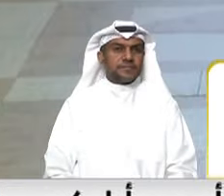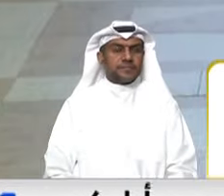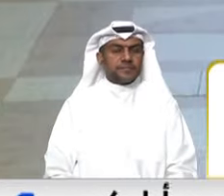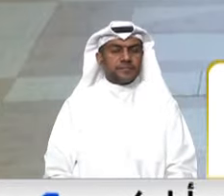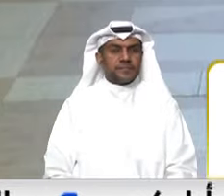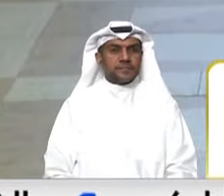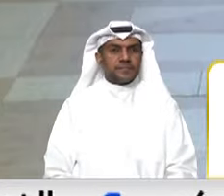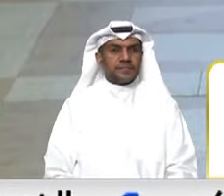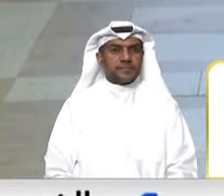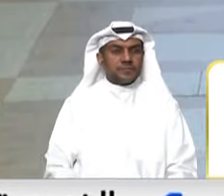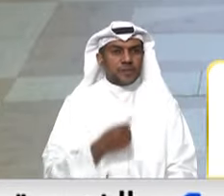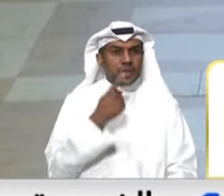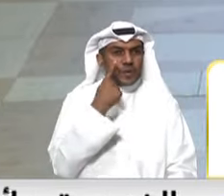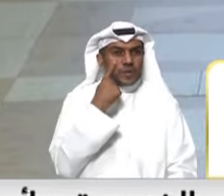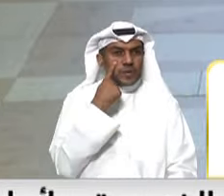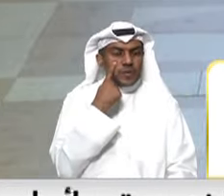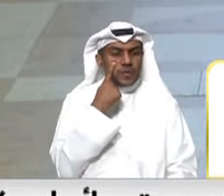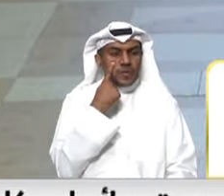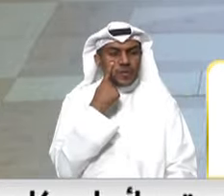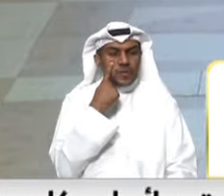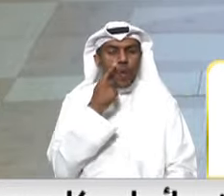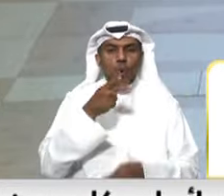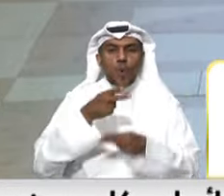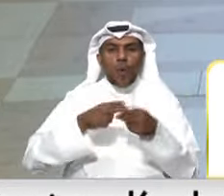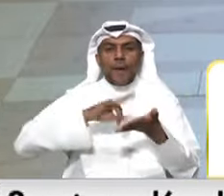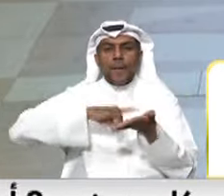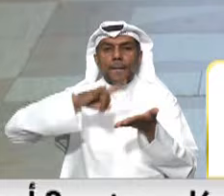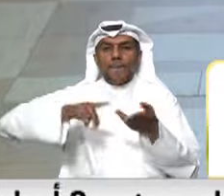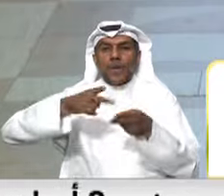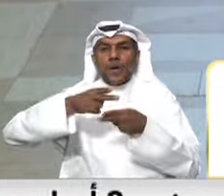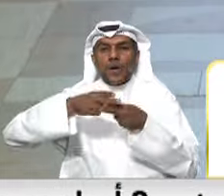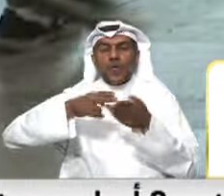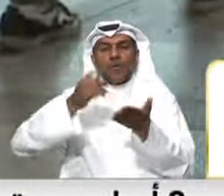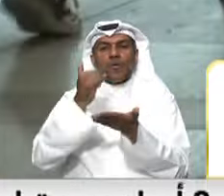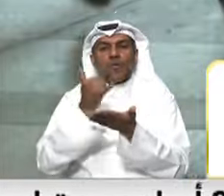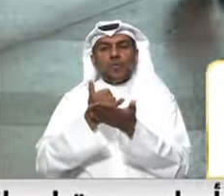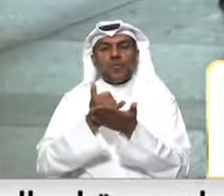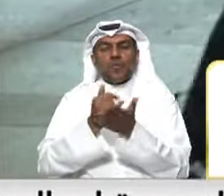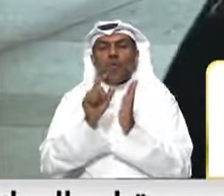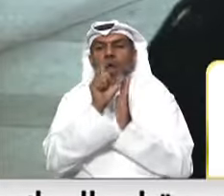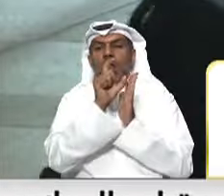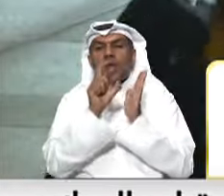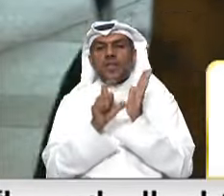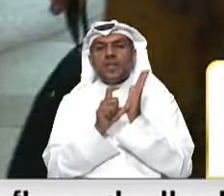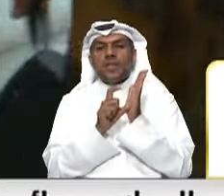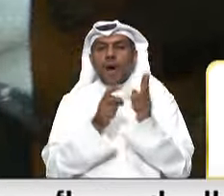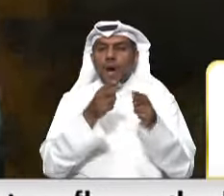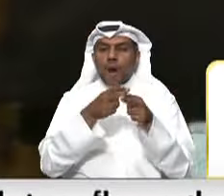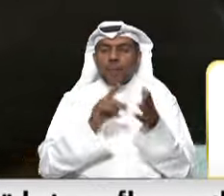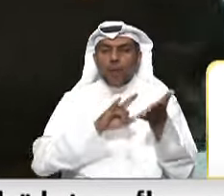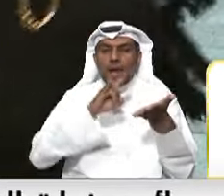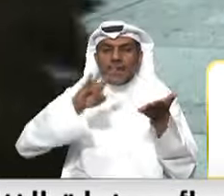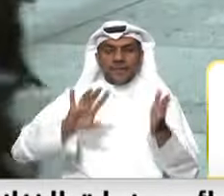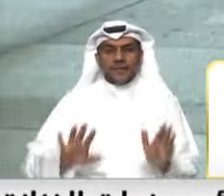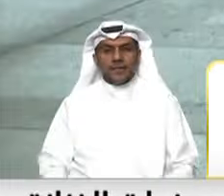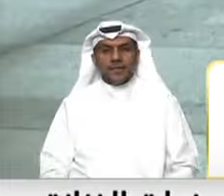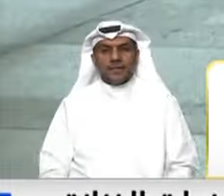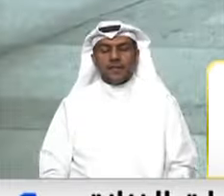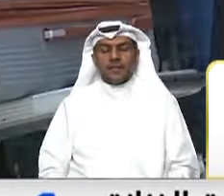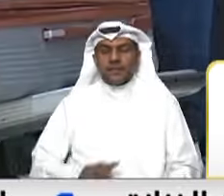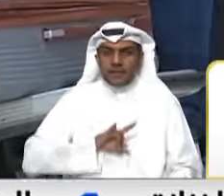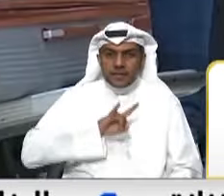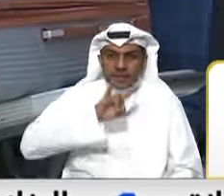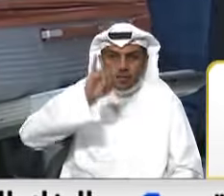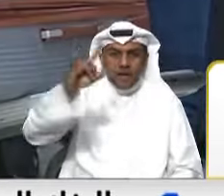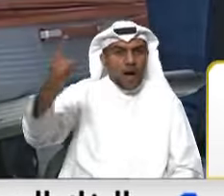عليهم تعتبر الاداره العامه للطيران المدني هي الجهه المنظمه لكافه الع العمليات التي تجري في مطار الكويت الدولي لذلك